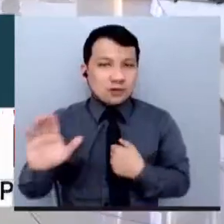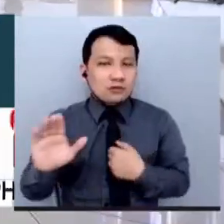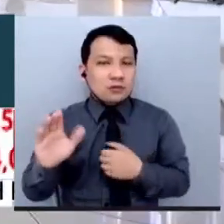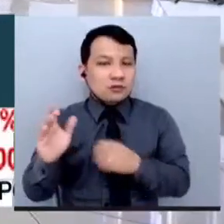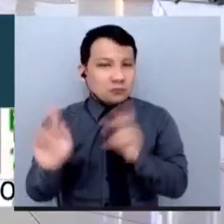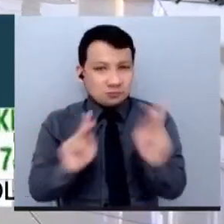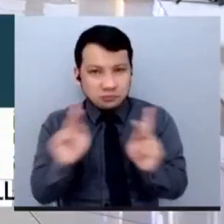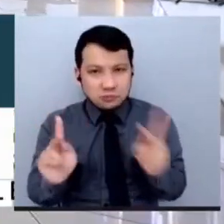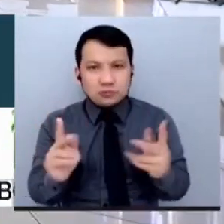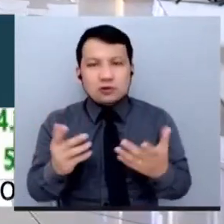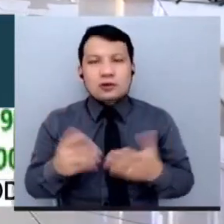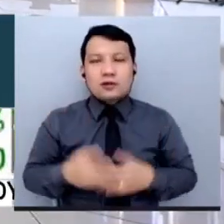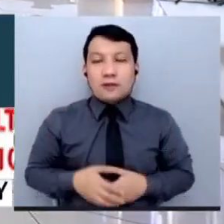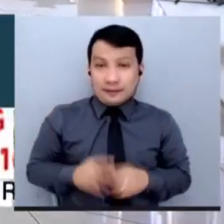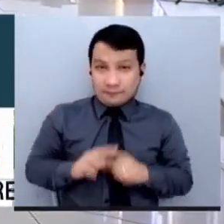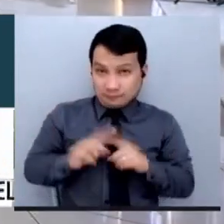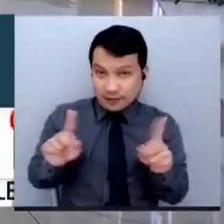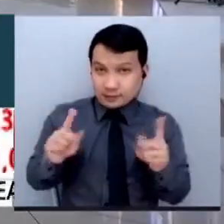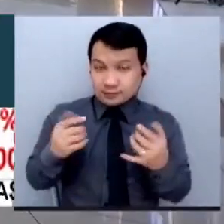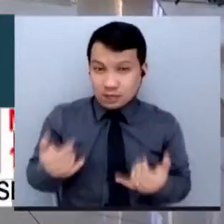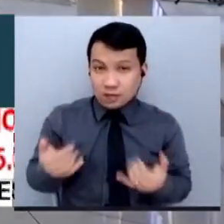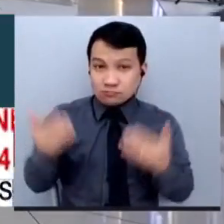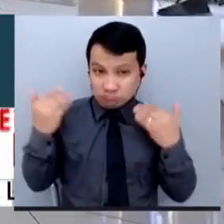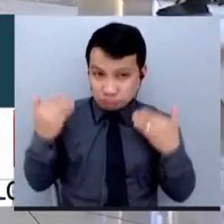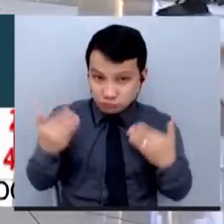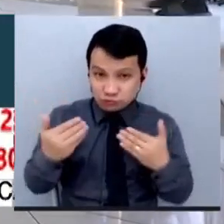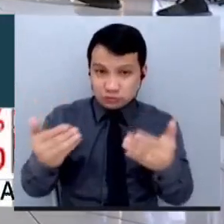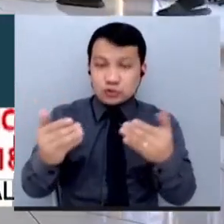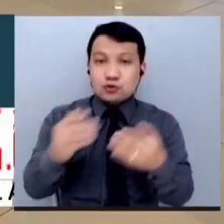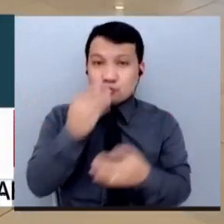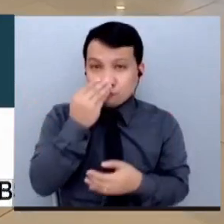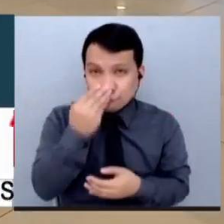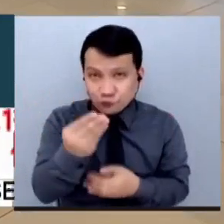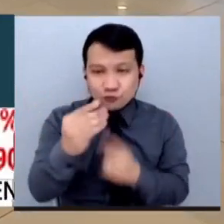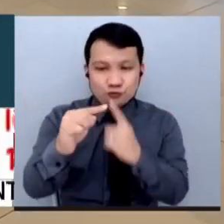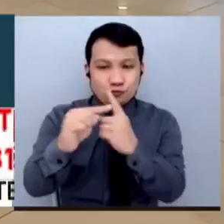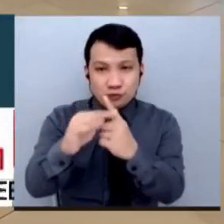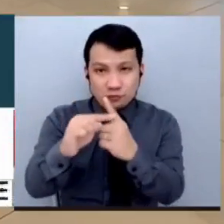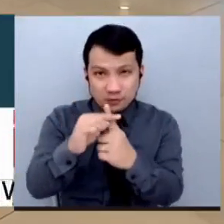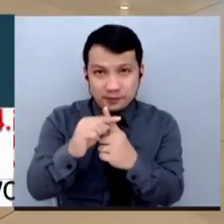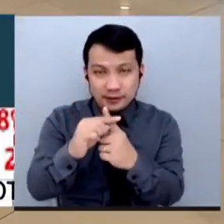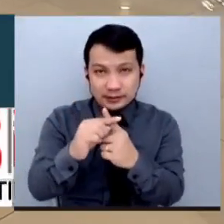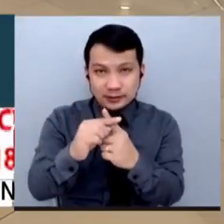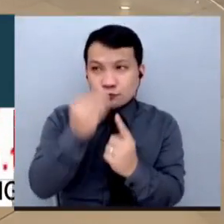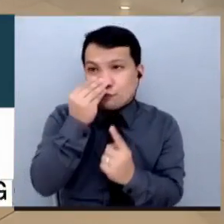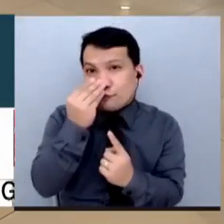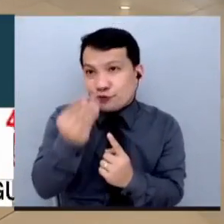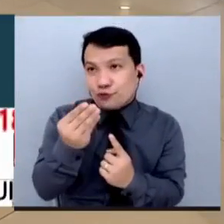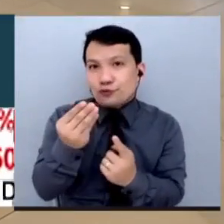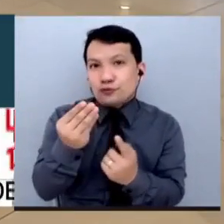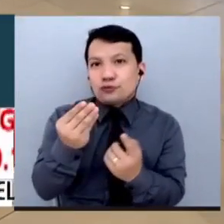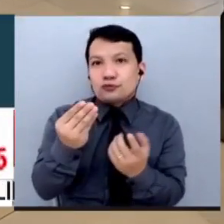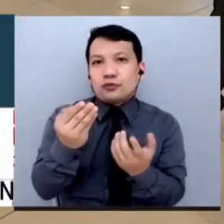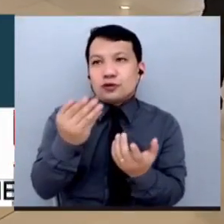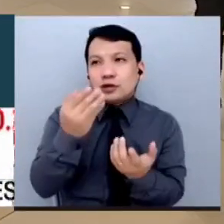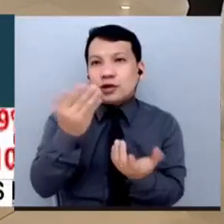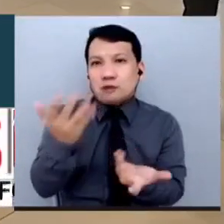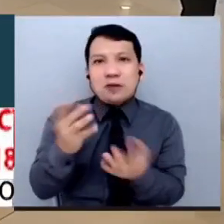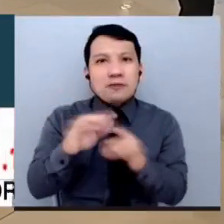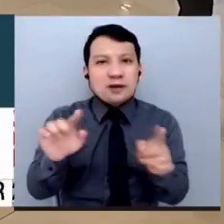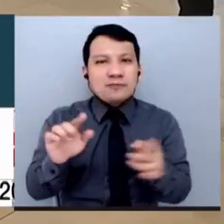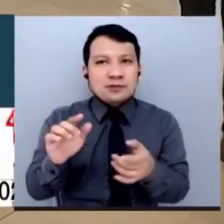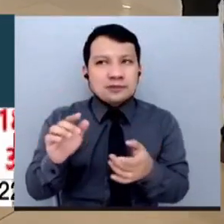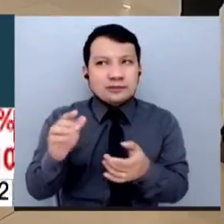constituents. Ngayon, kung tutuloy-tuloy yung pagbaba, sa January, yung budget natin, matitutulong